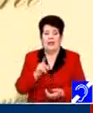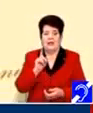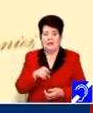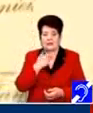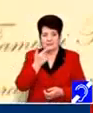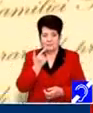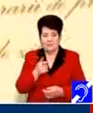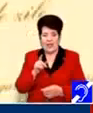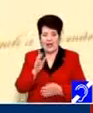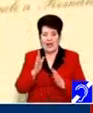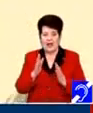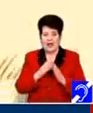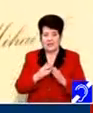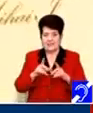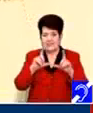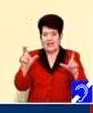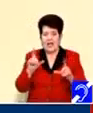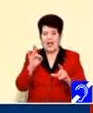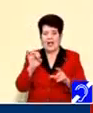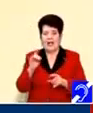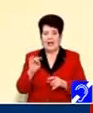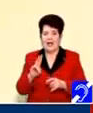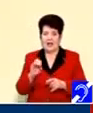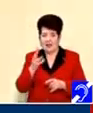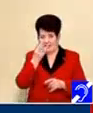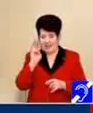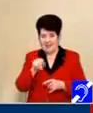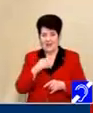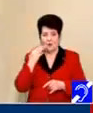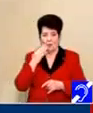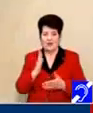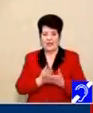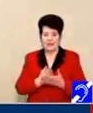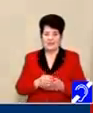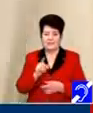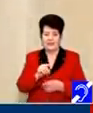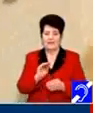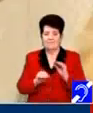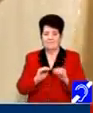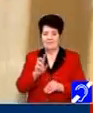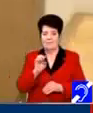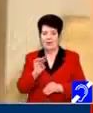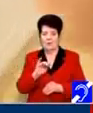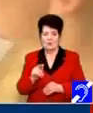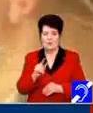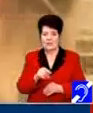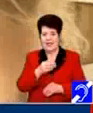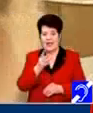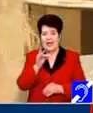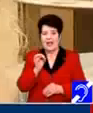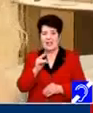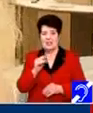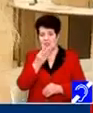este furnizor al Casei Regale a României și multe dintre colecțiile ei de bijuterii sunt inspirate de Brâncuș sau chiar de Regina Maria.